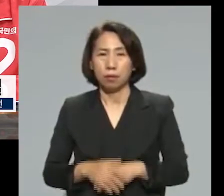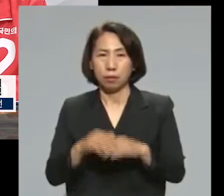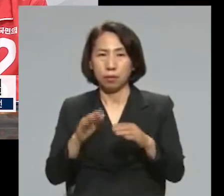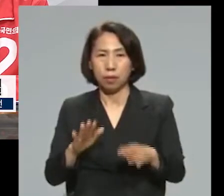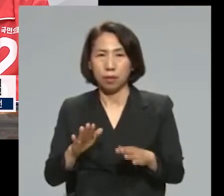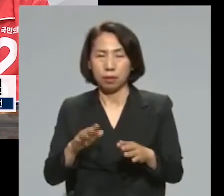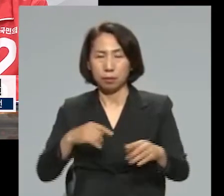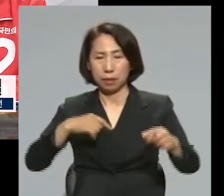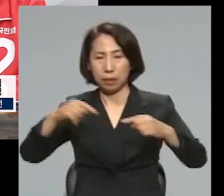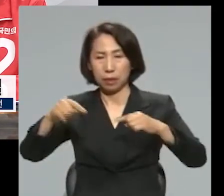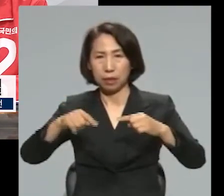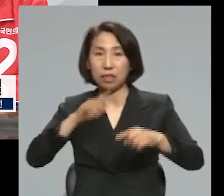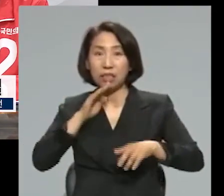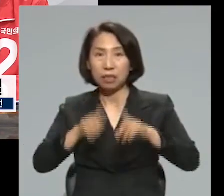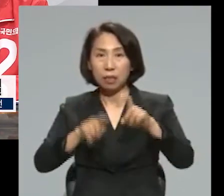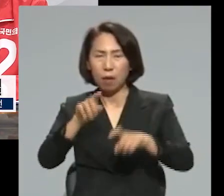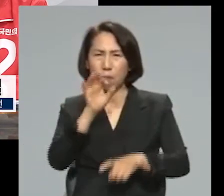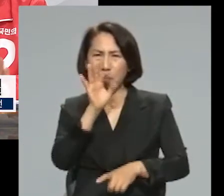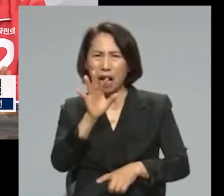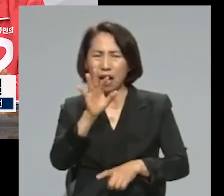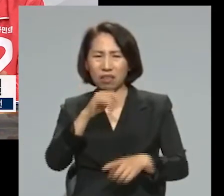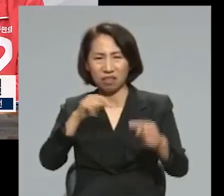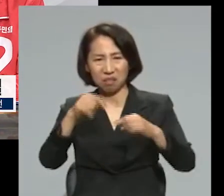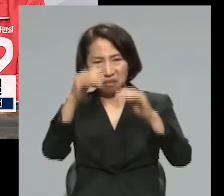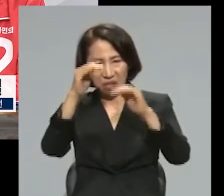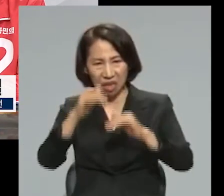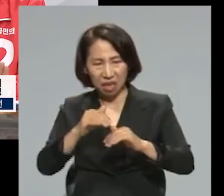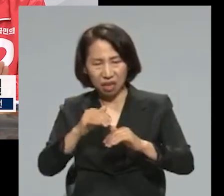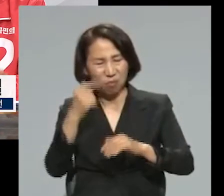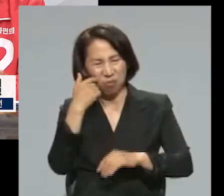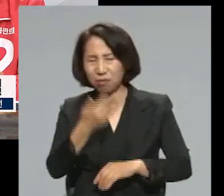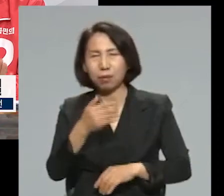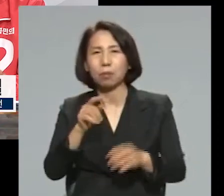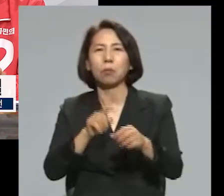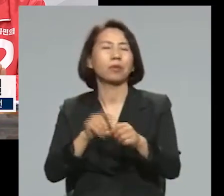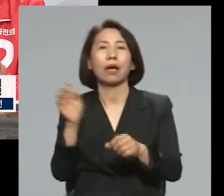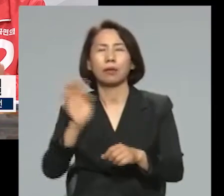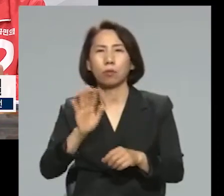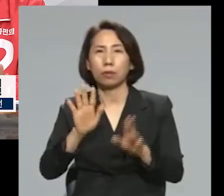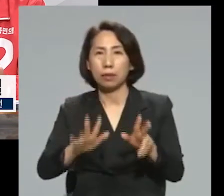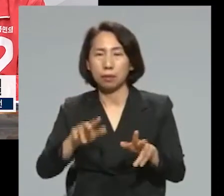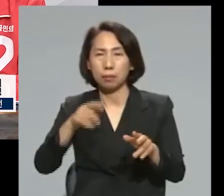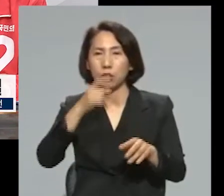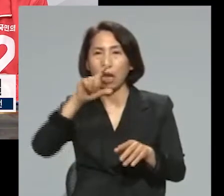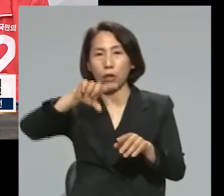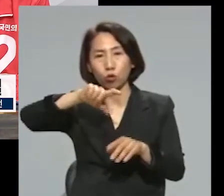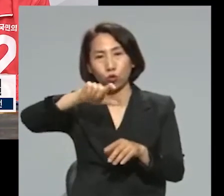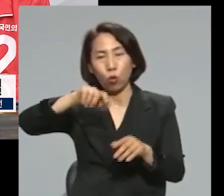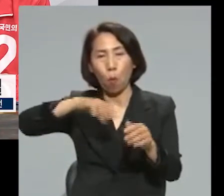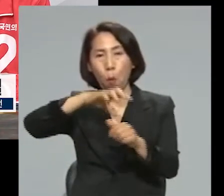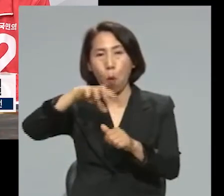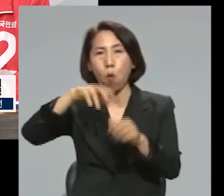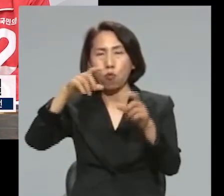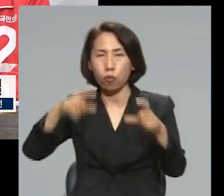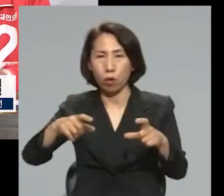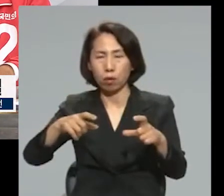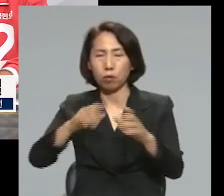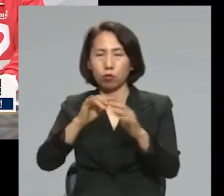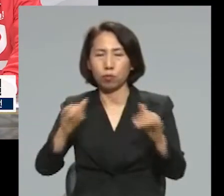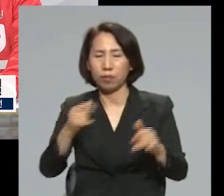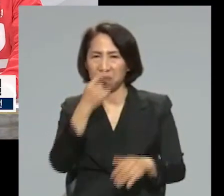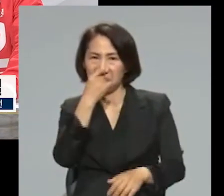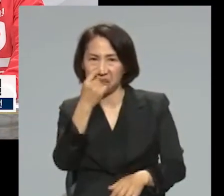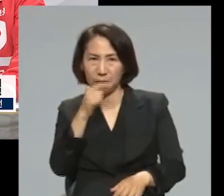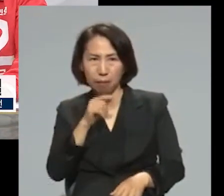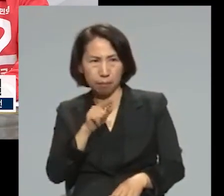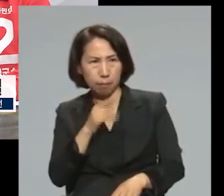현재 실행 불가능한 정책에 대한 사항을 제가 이게 되짚는 게 아니라 현재 상수도 보호구역에 대해서는 우리 주민들이 굉장히 민감하기 때문에